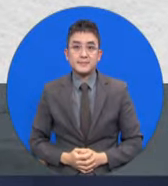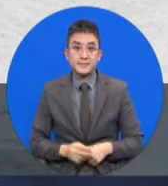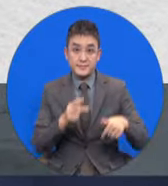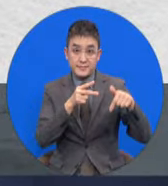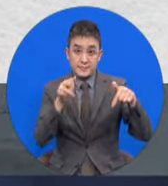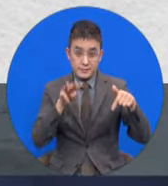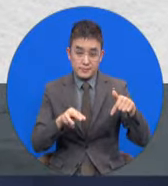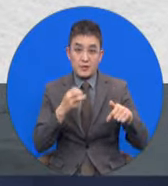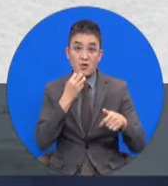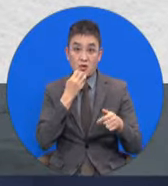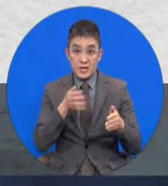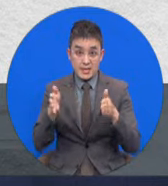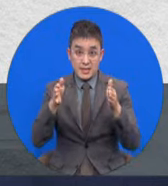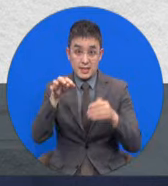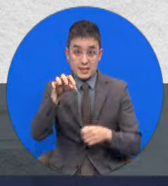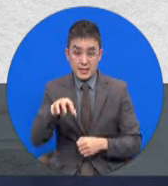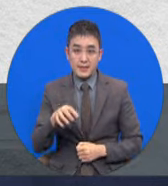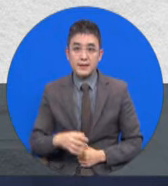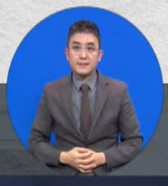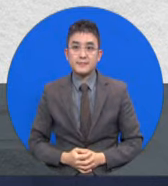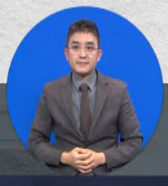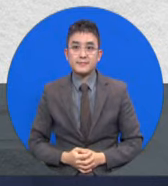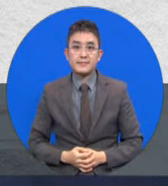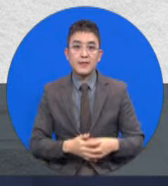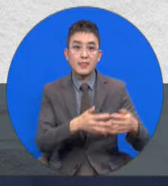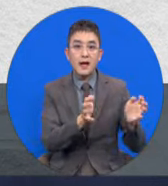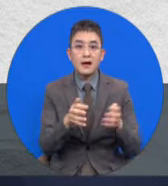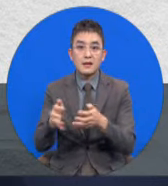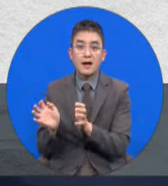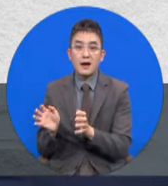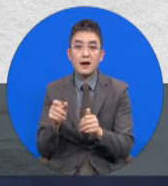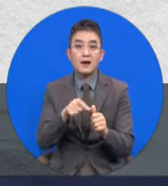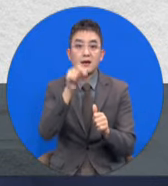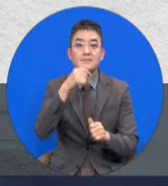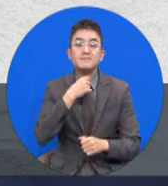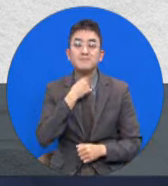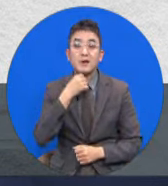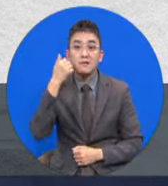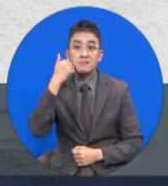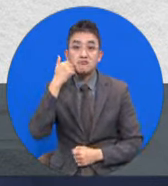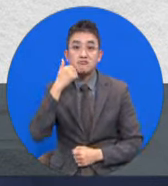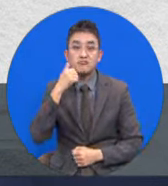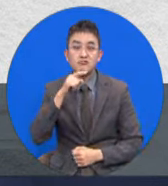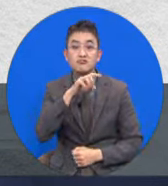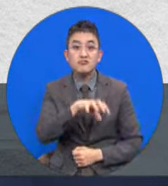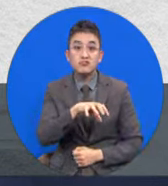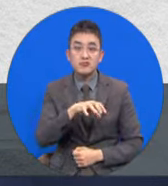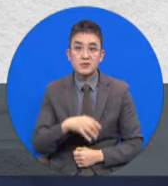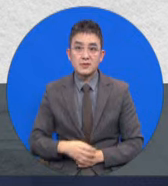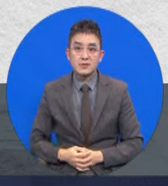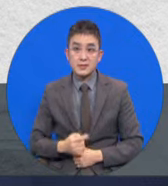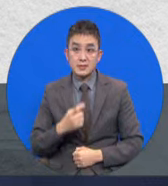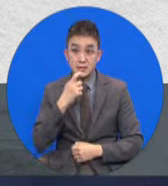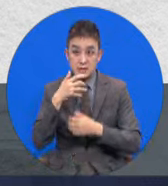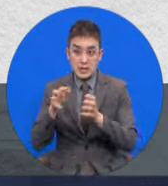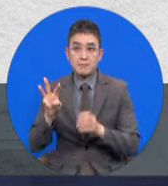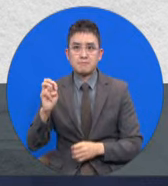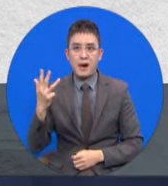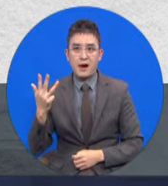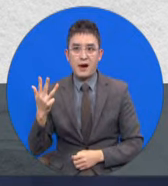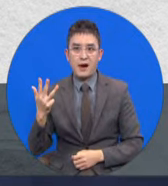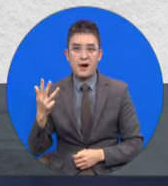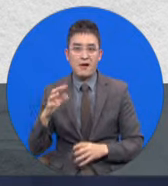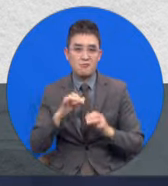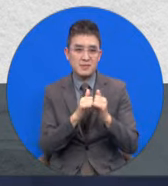인천과 경기에서 어느 정당의 지역구 국회의원에게 투표하겠냐라고 물었을 때 민주당이요 38, 국민의힘이요 38